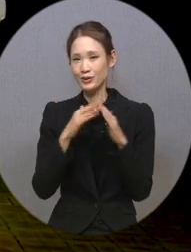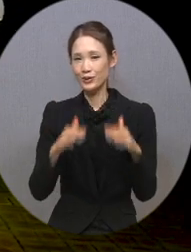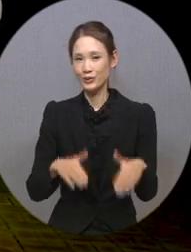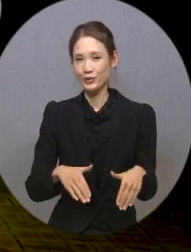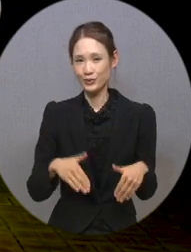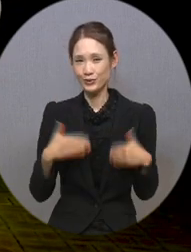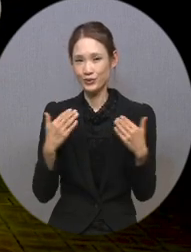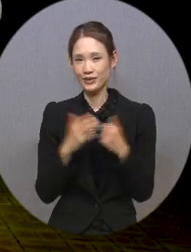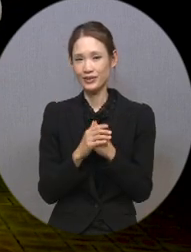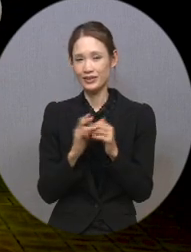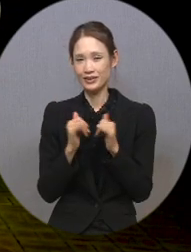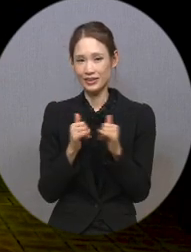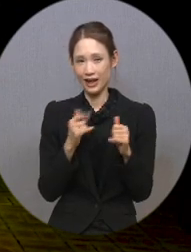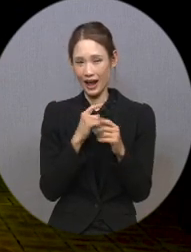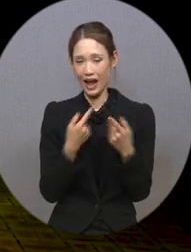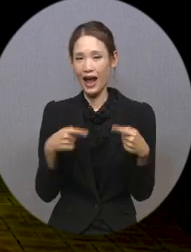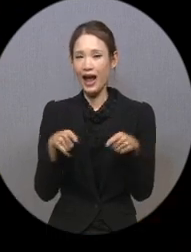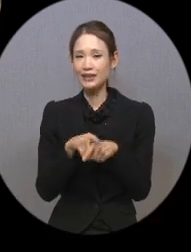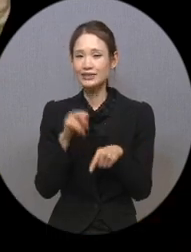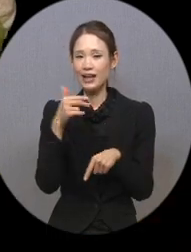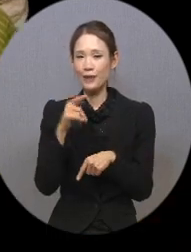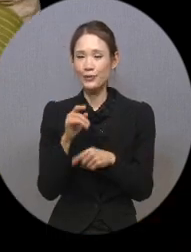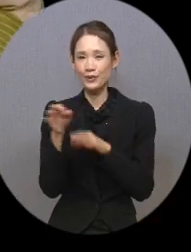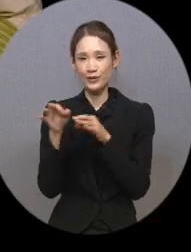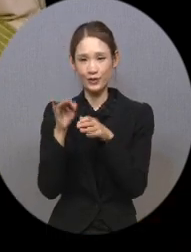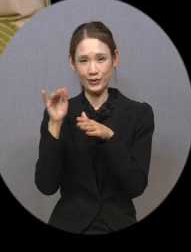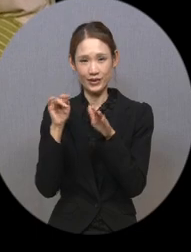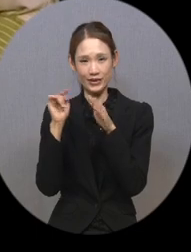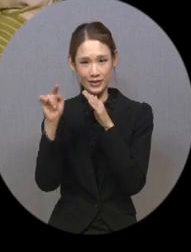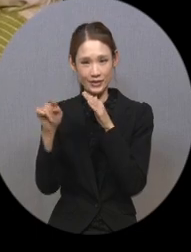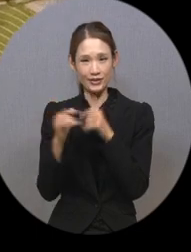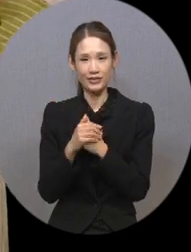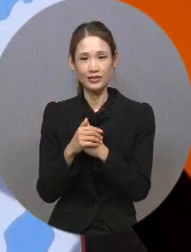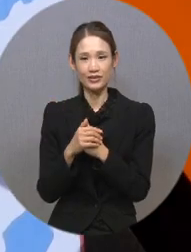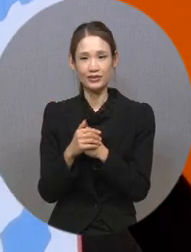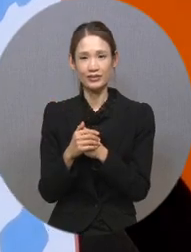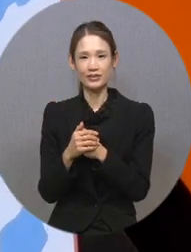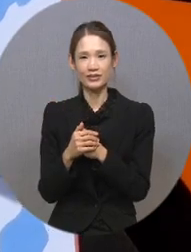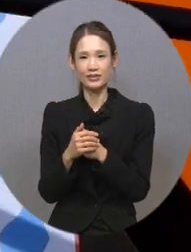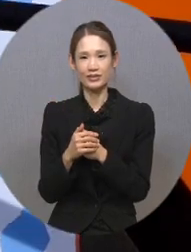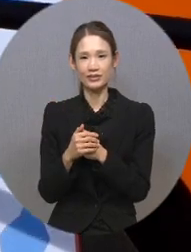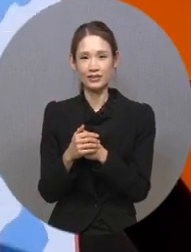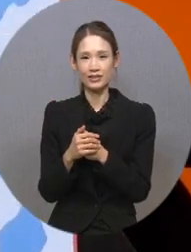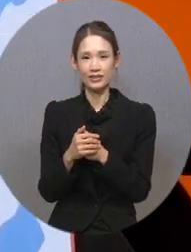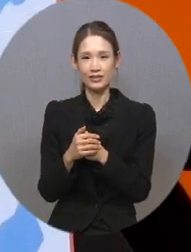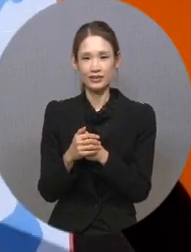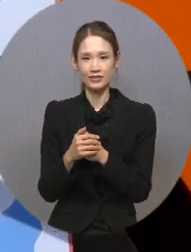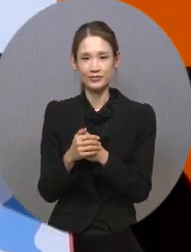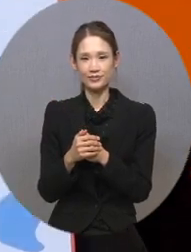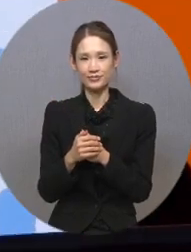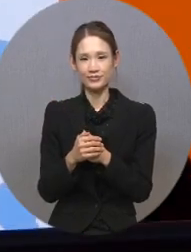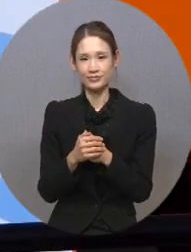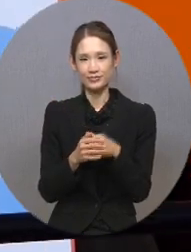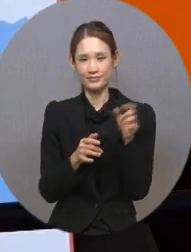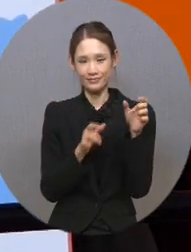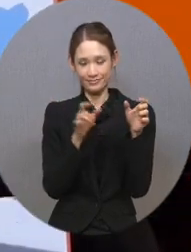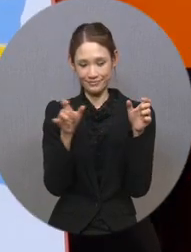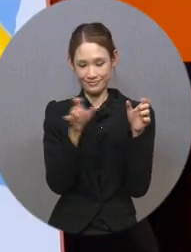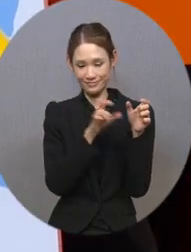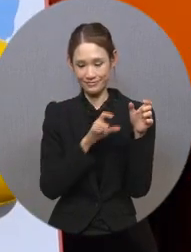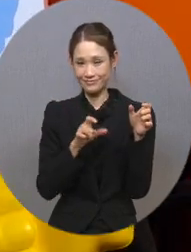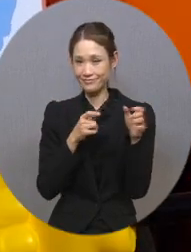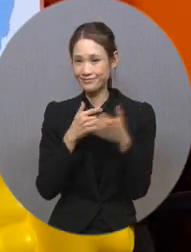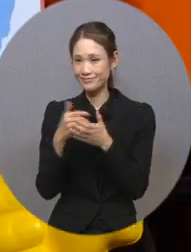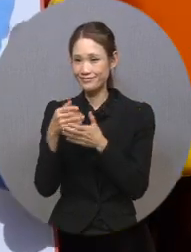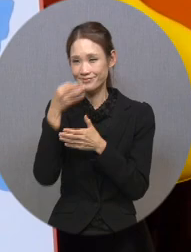전라남도 국민안녕TV와 함께 남도장터 찾아갑니다. 영광장성 한평 영암 화성 당진 신안